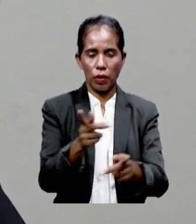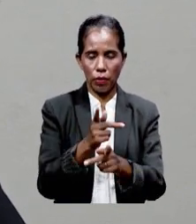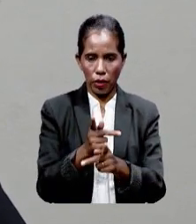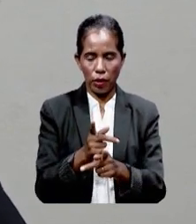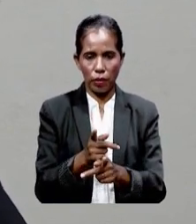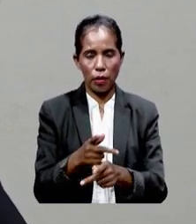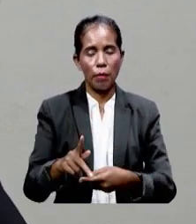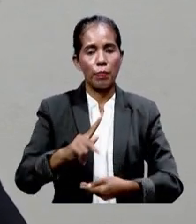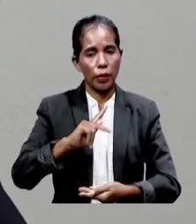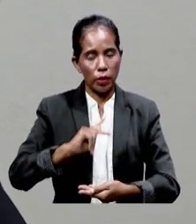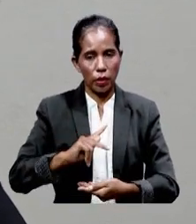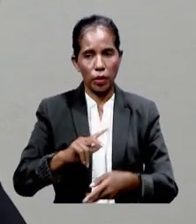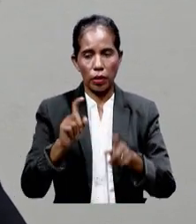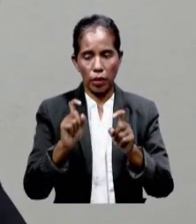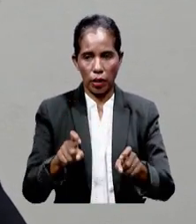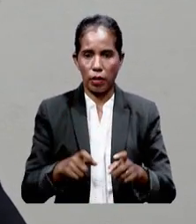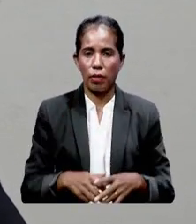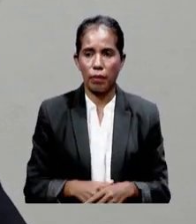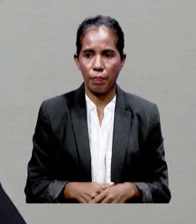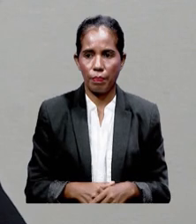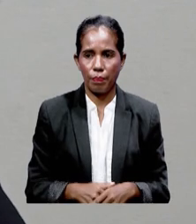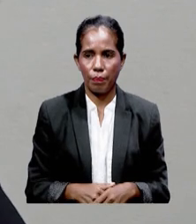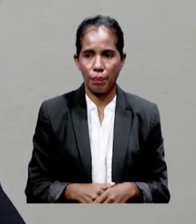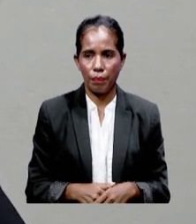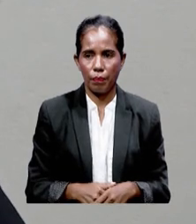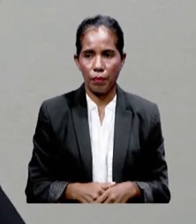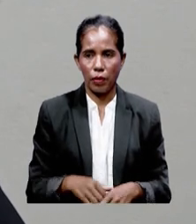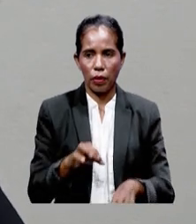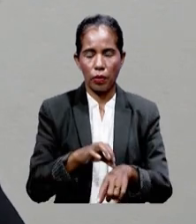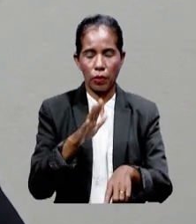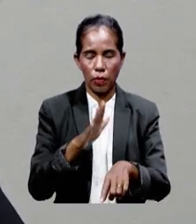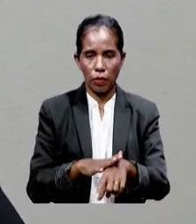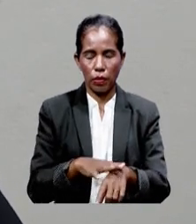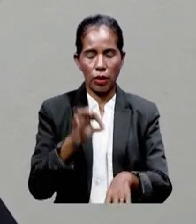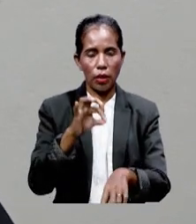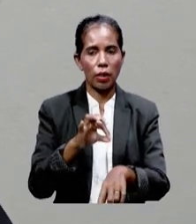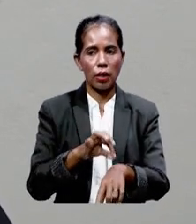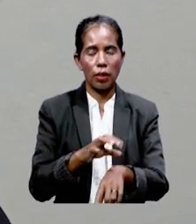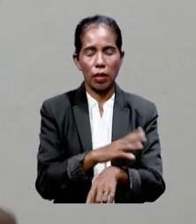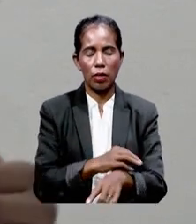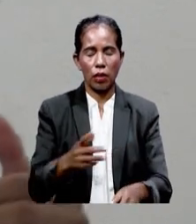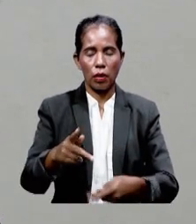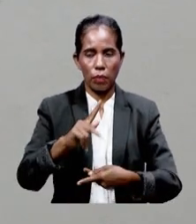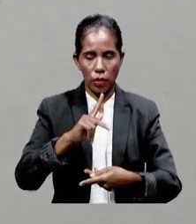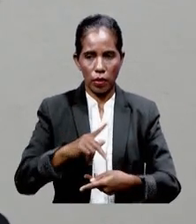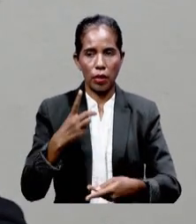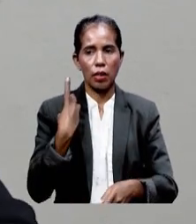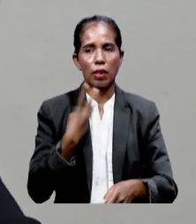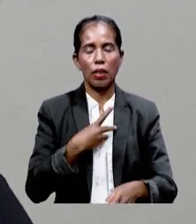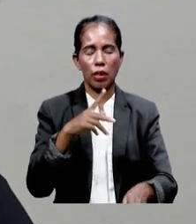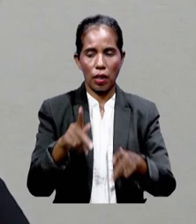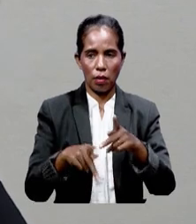tenki tamba susuk ne gosta tata heloron asaun protesaun ba ita ema mak